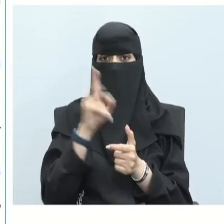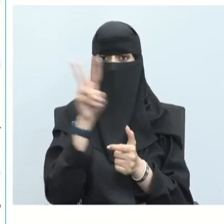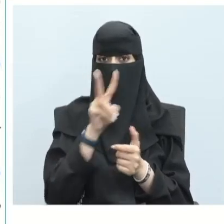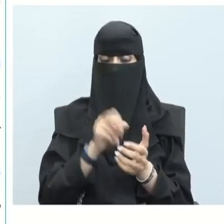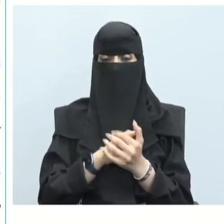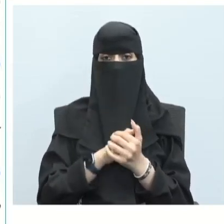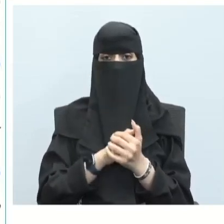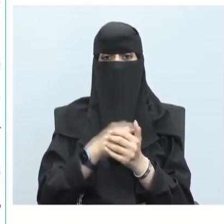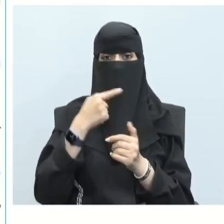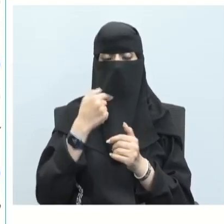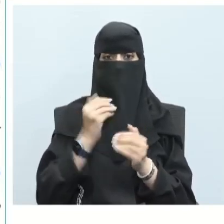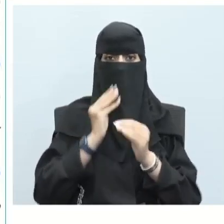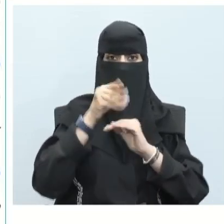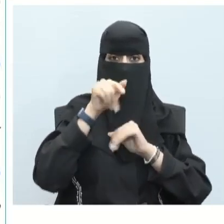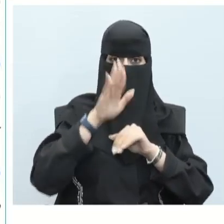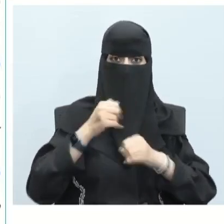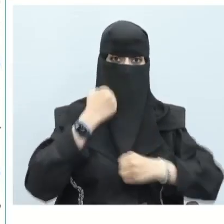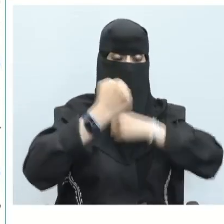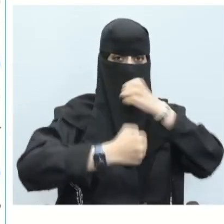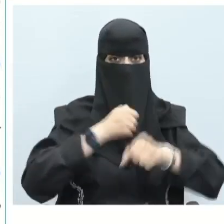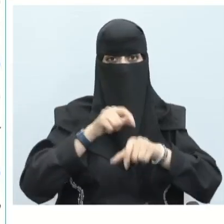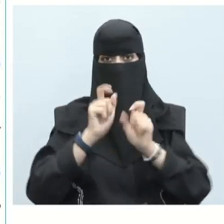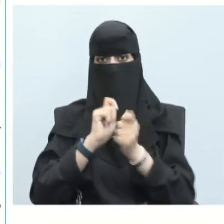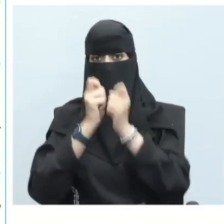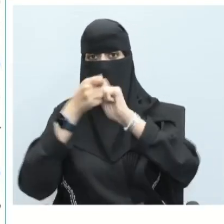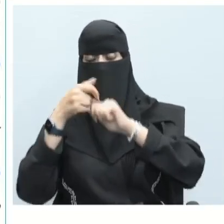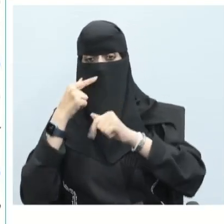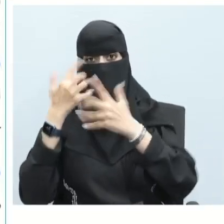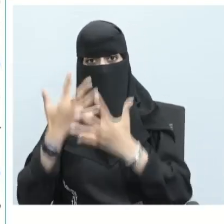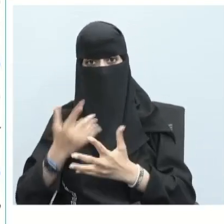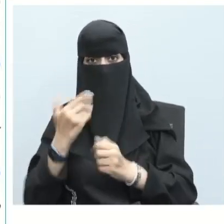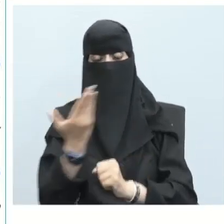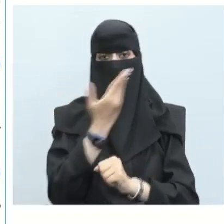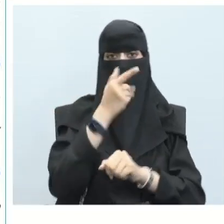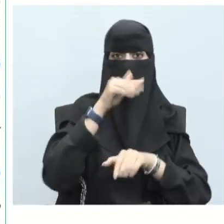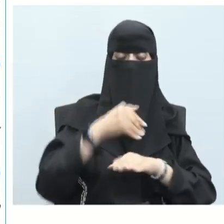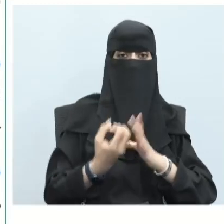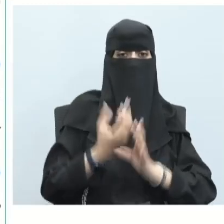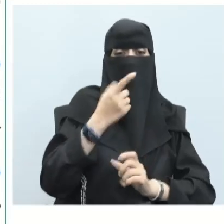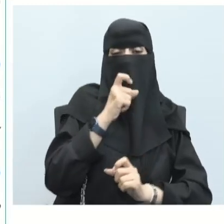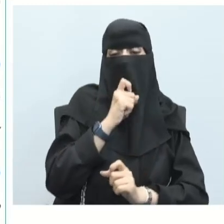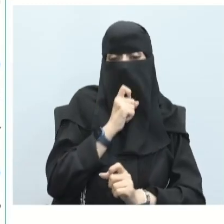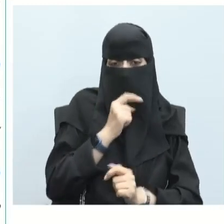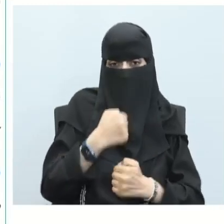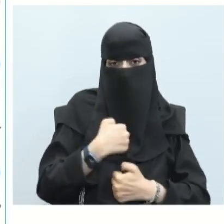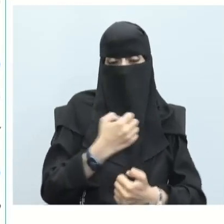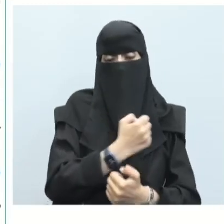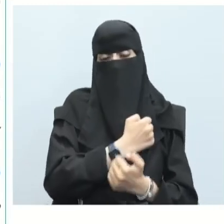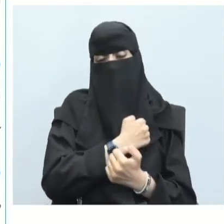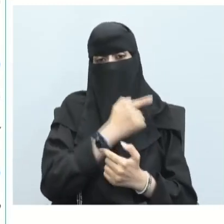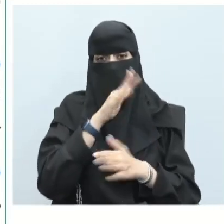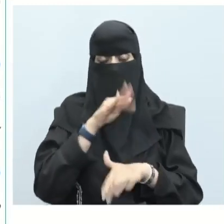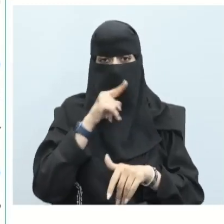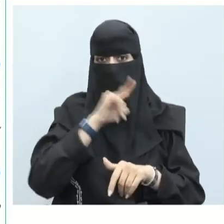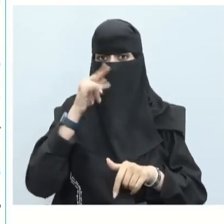نقرا تكمن في محاوله تسويغ الحجه بالاعتماد على اثاره الشفقه والعاطفه